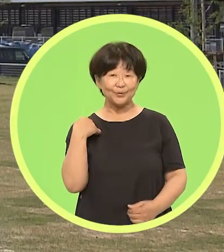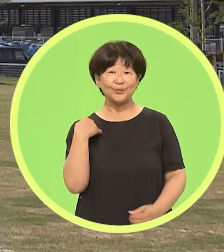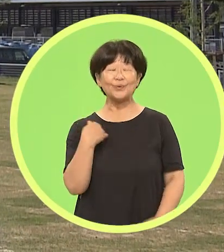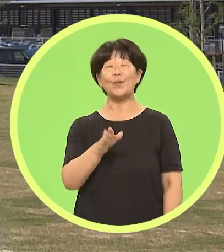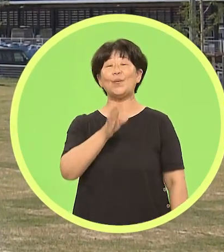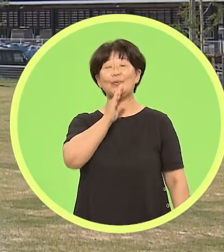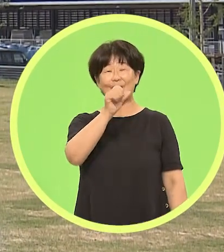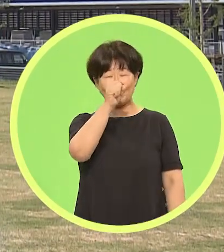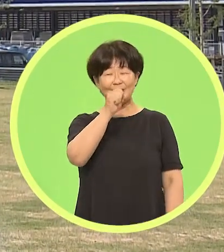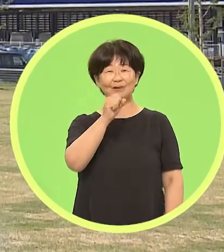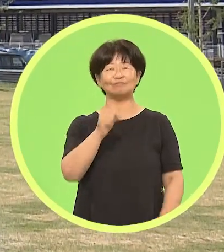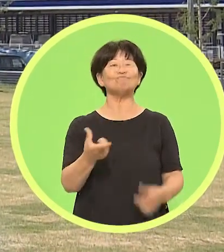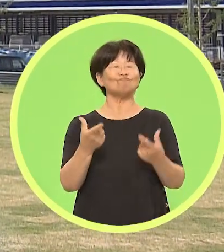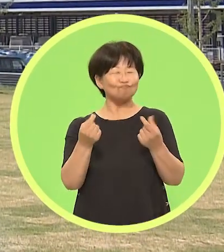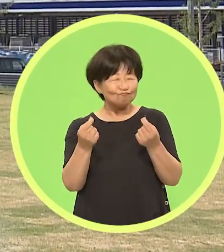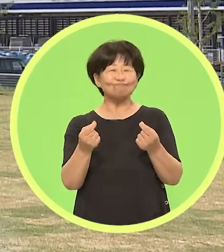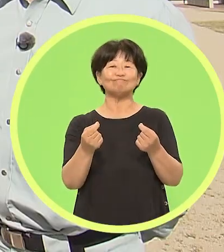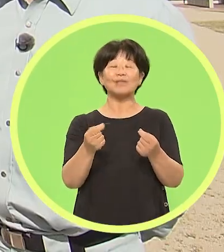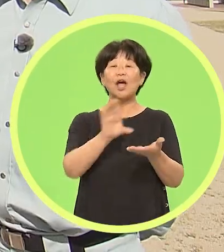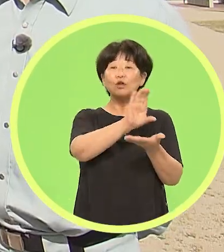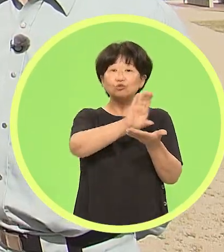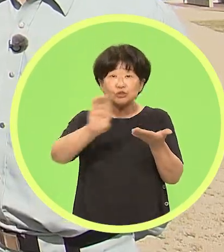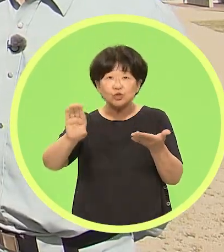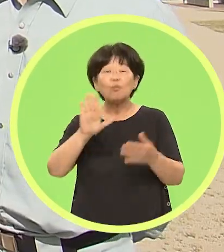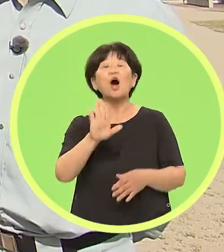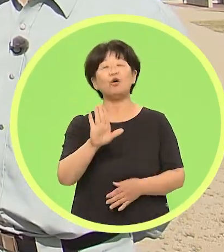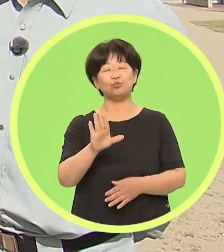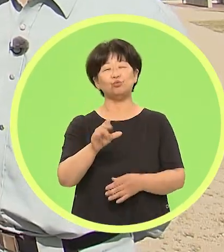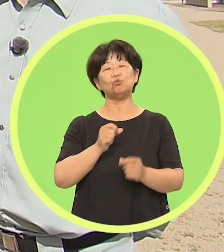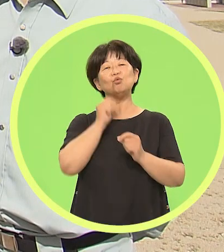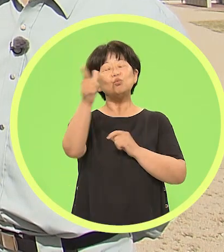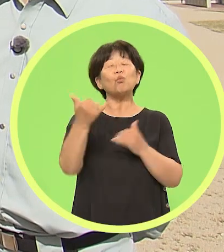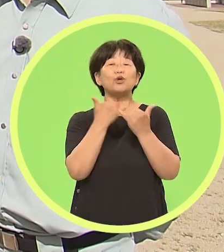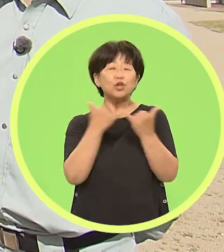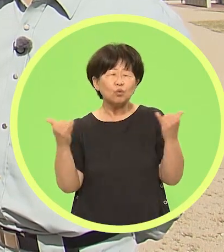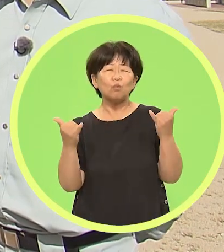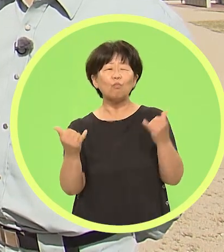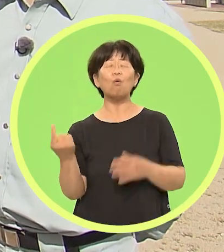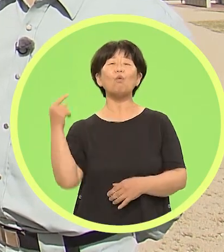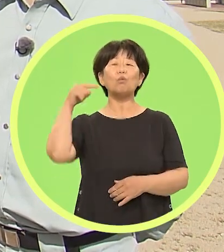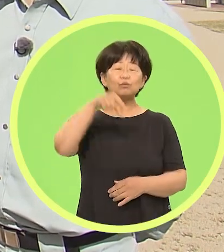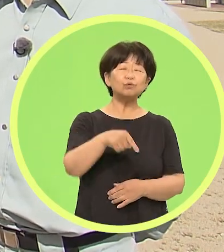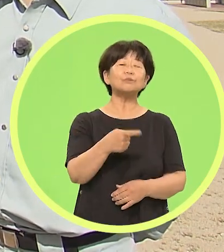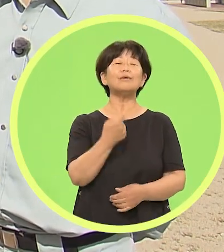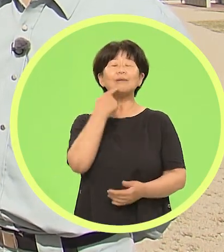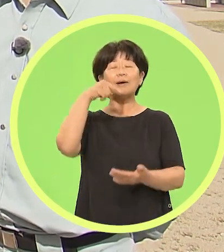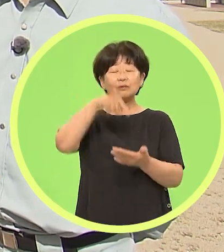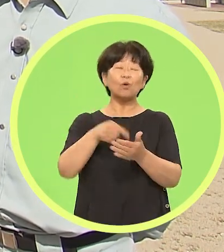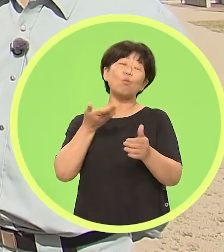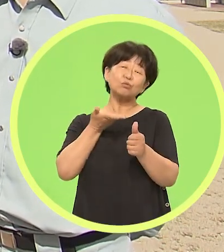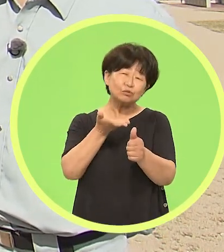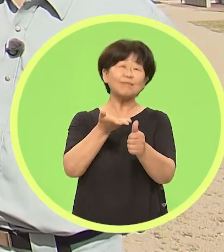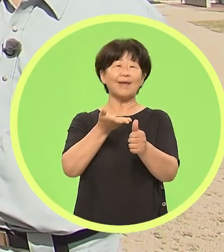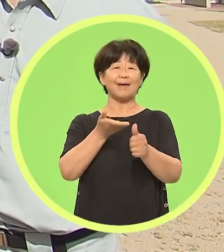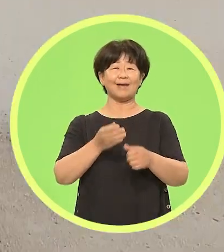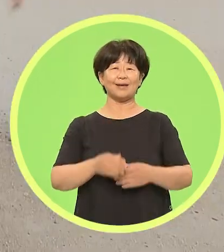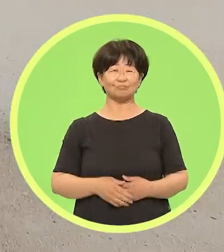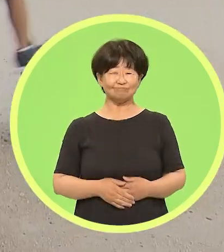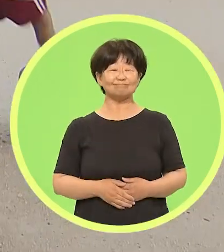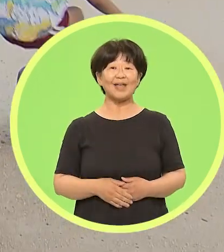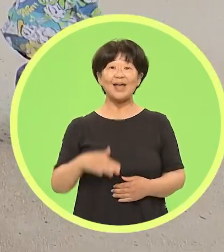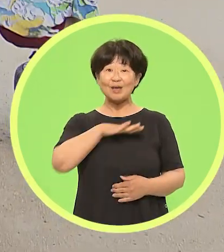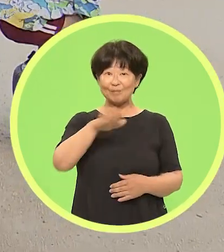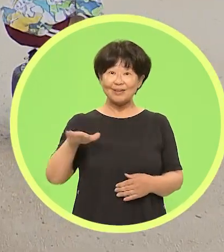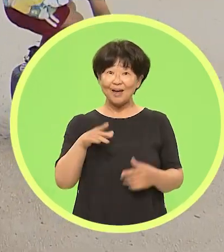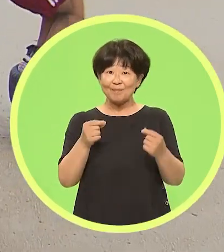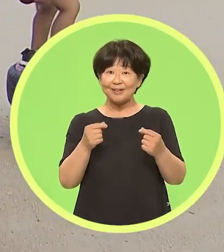もできちゃうから本当いいですよね。 そうですね。駐車場もあるので大竹市街の方のお出かけスポットとしてもおすすめです。 みんな